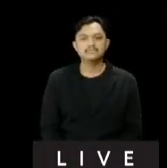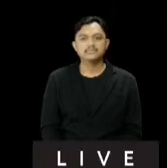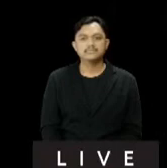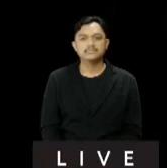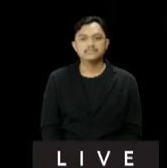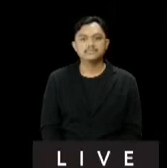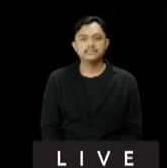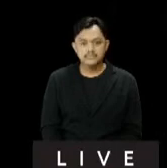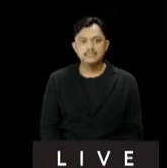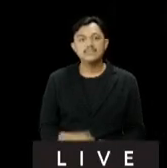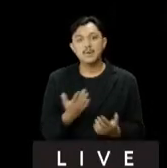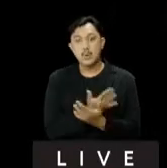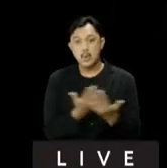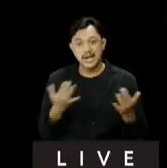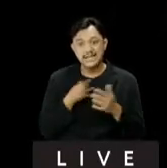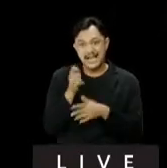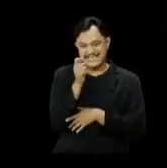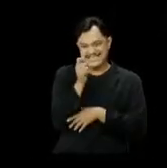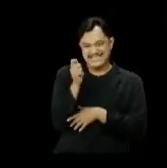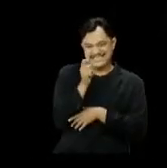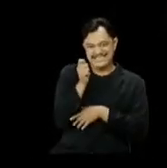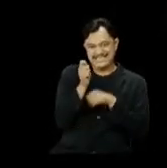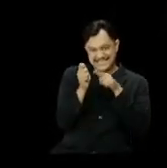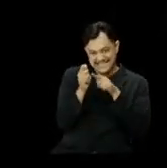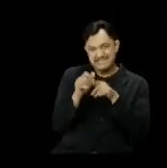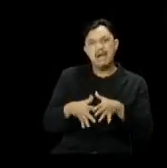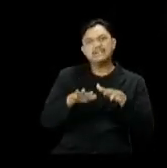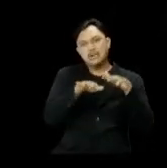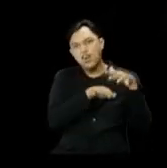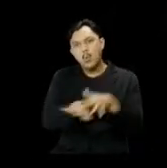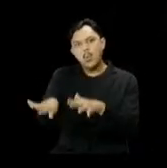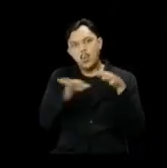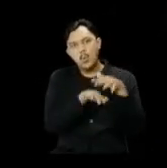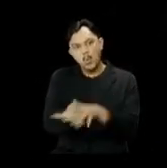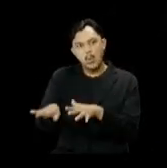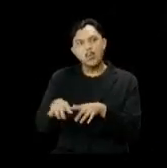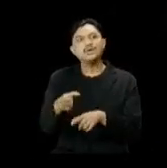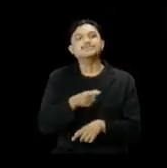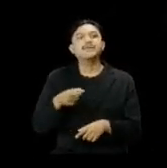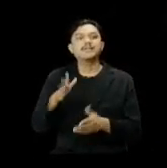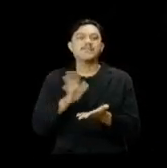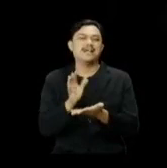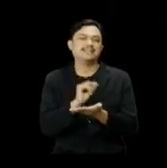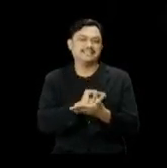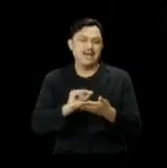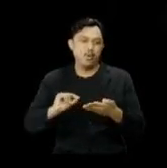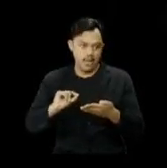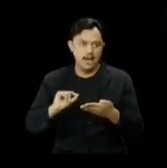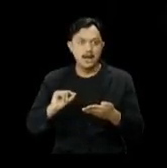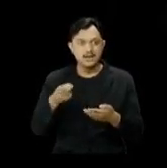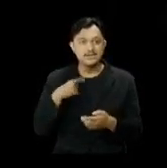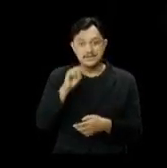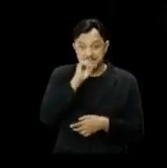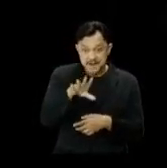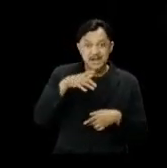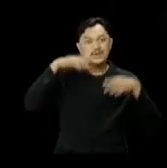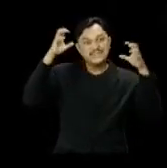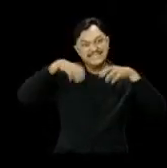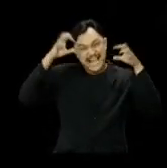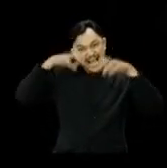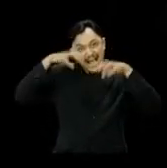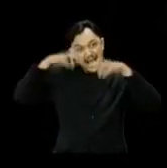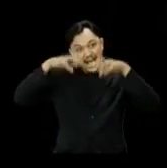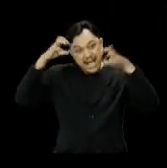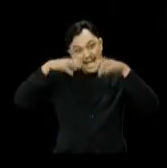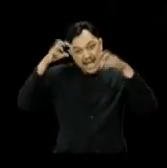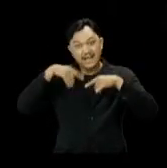Warga merekam detik-detik banjir mengalir deras ke dalam area sebuah sekolah di Kalimantan Barat. Dalam pernyataannya, ia mengatakan hujan yang tak berhenti semalaman membuat air